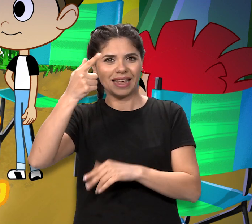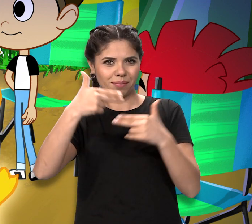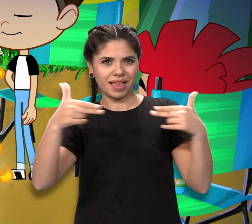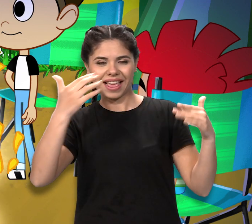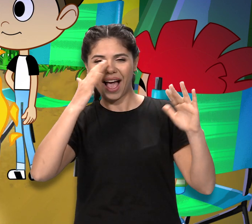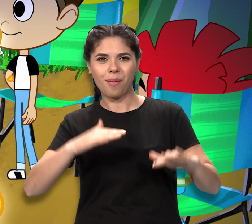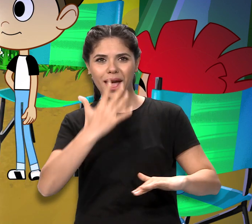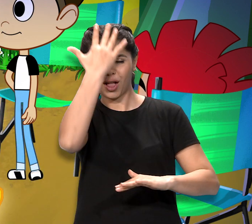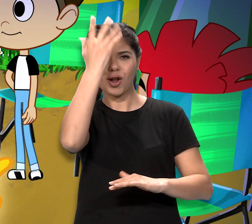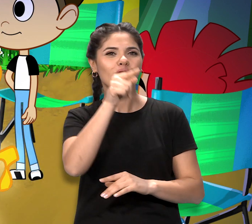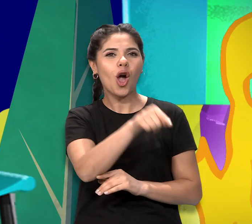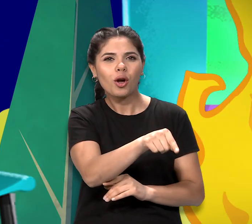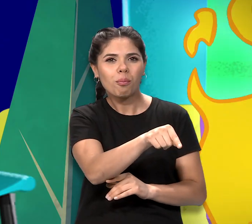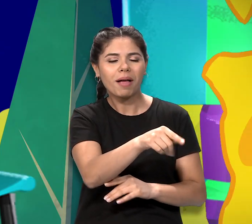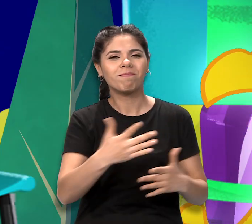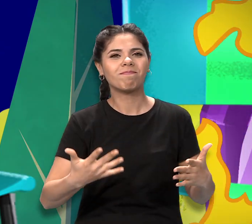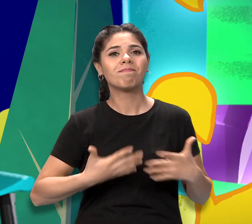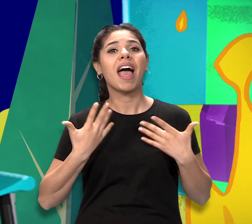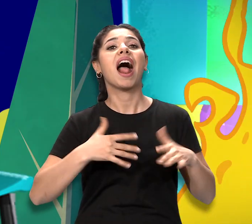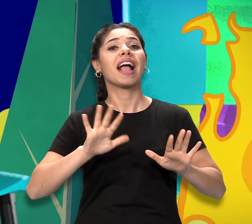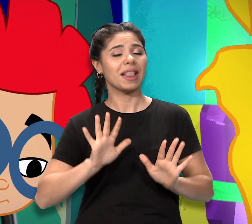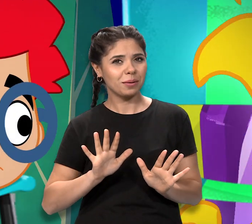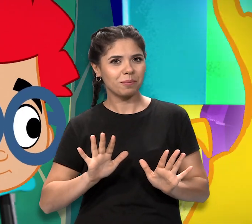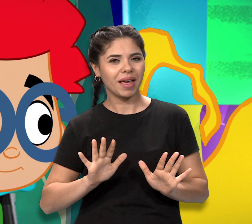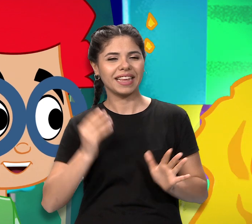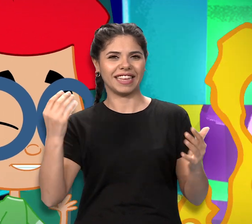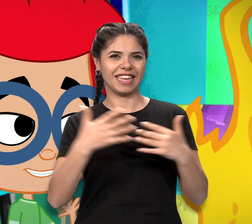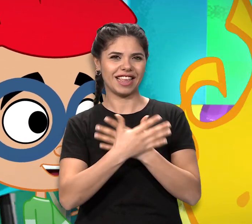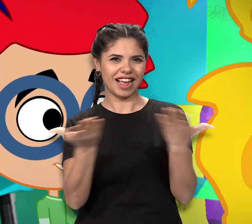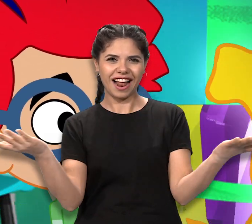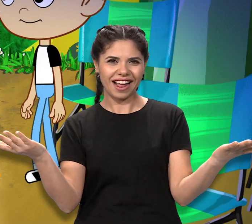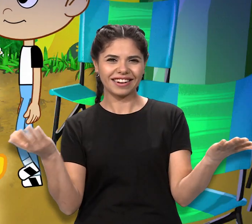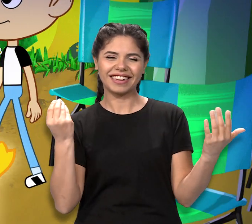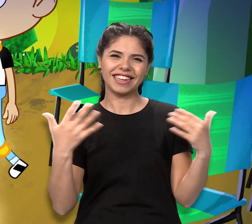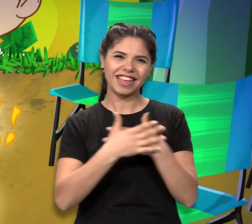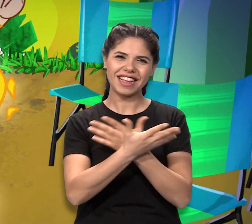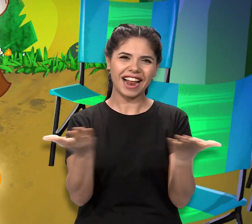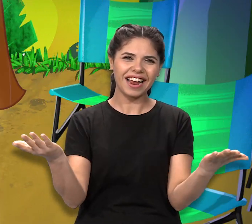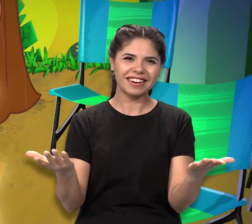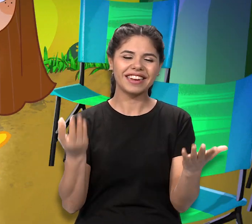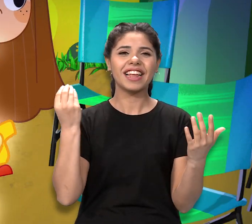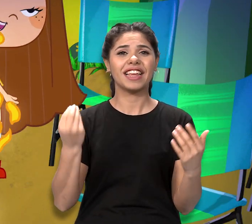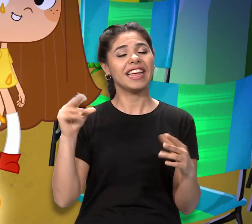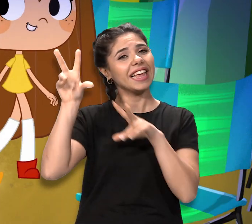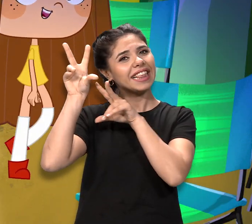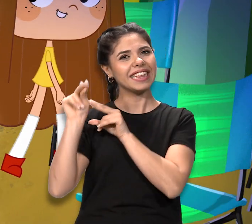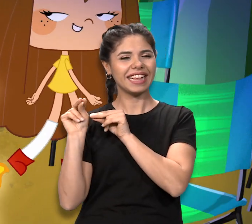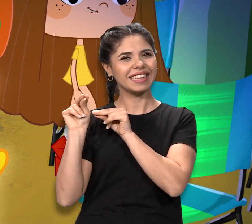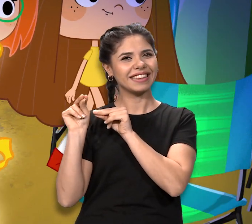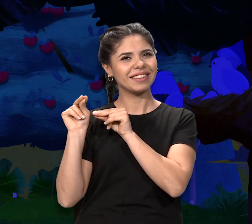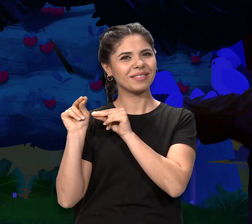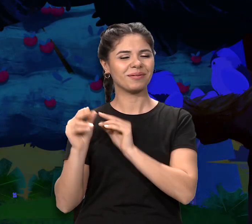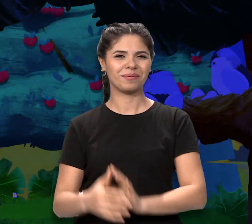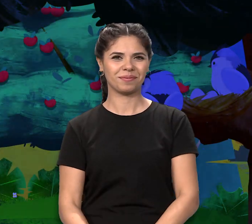da bir hikaye bekliyoruz Gökmen. Merak etmeyin. İyi geceler. İyi geceler. İyi dinlenin.